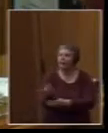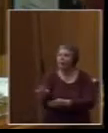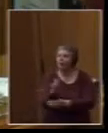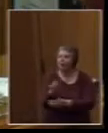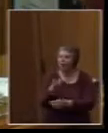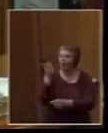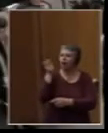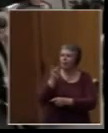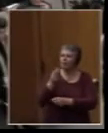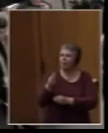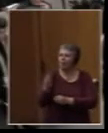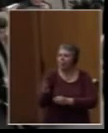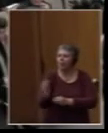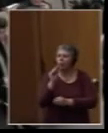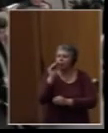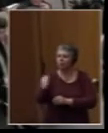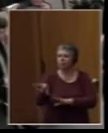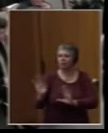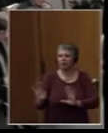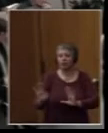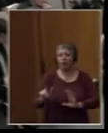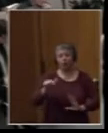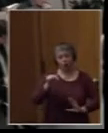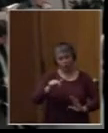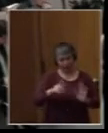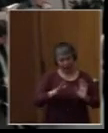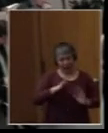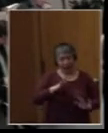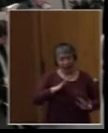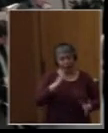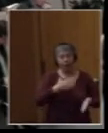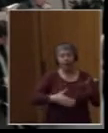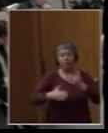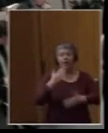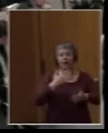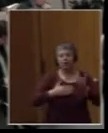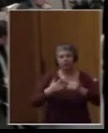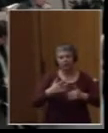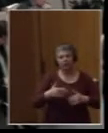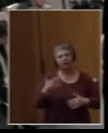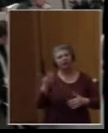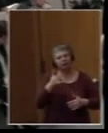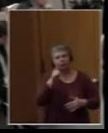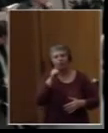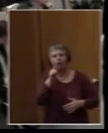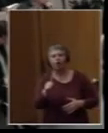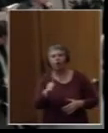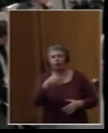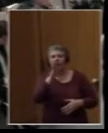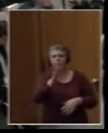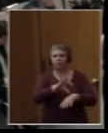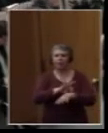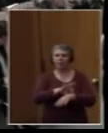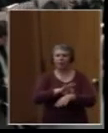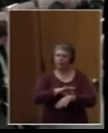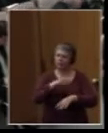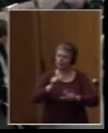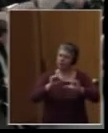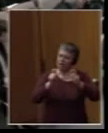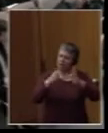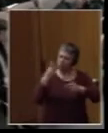μοντέλου. Αδιαμφισβήτητα, τα άτομα με αναπηρία και χρόνιες παθήσεις και οι οικογένειές τους έχουν